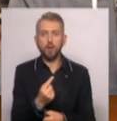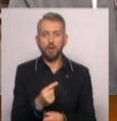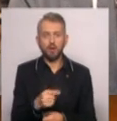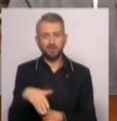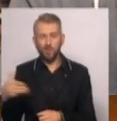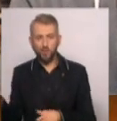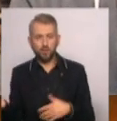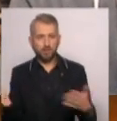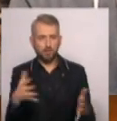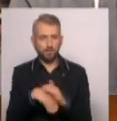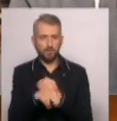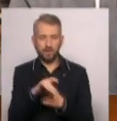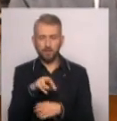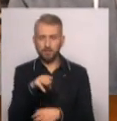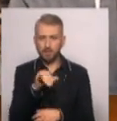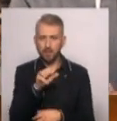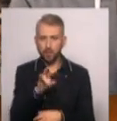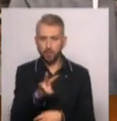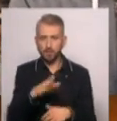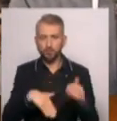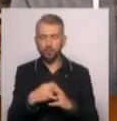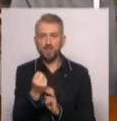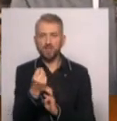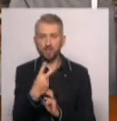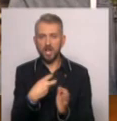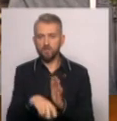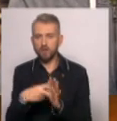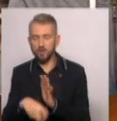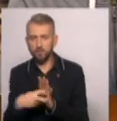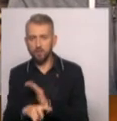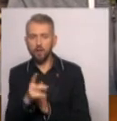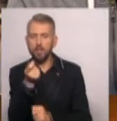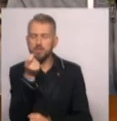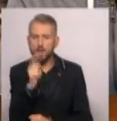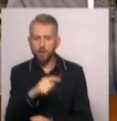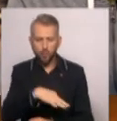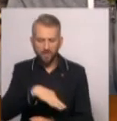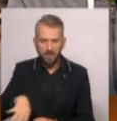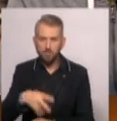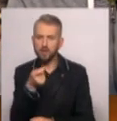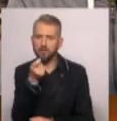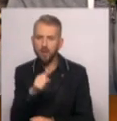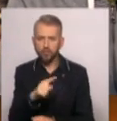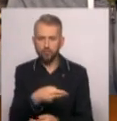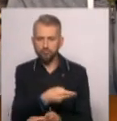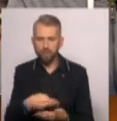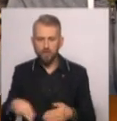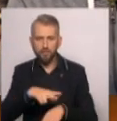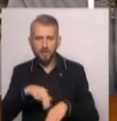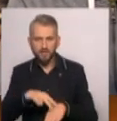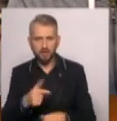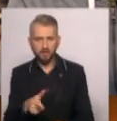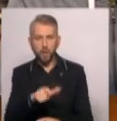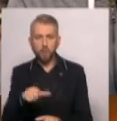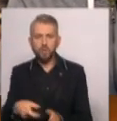в этих дримтаунах практически 12 выходов. Ни одной зебры, ни одного лежачего полицейского. Люди выходят,